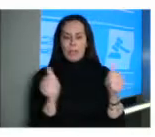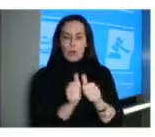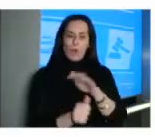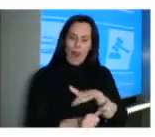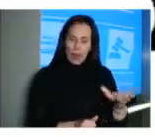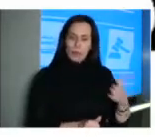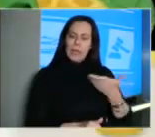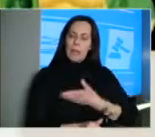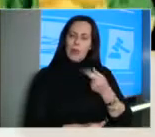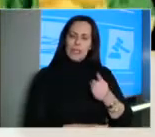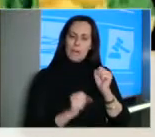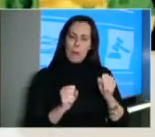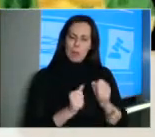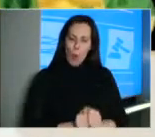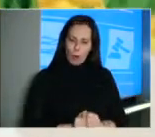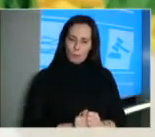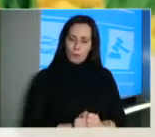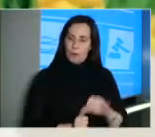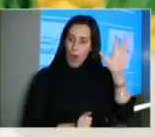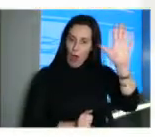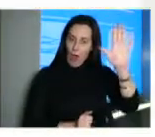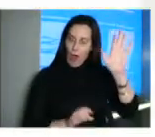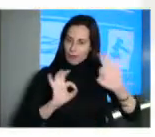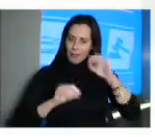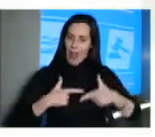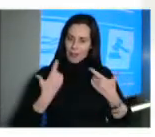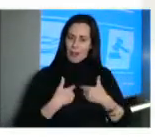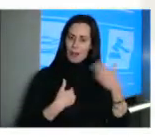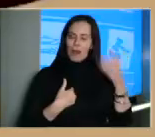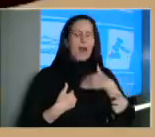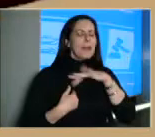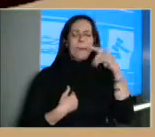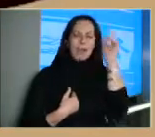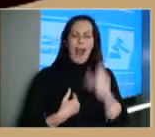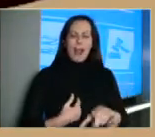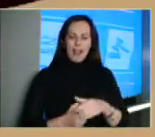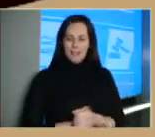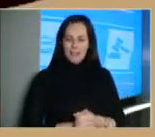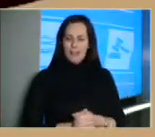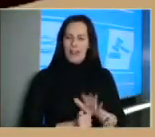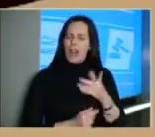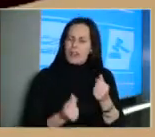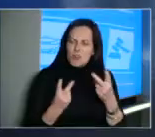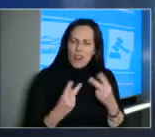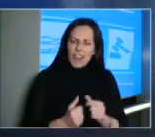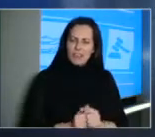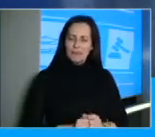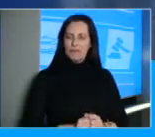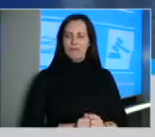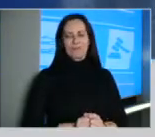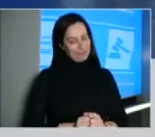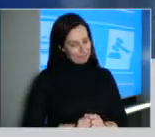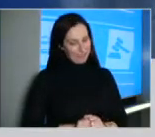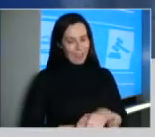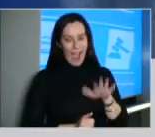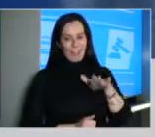והילדים, יקבלו כסף מהביטוח. הלו, אני עדיין חי. בטח, אני מתה עליך. כמה כסף הוא שווה? כן, טוב,